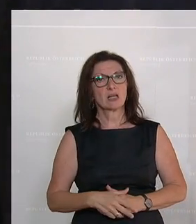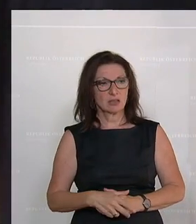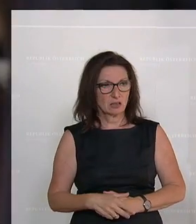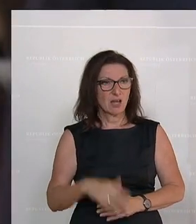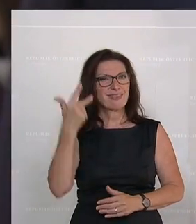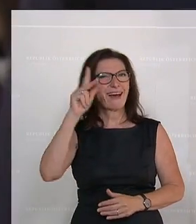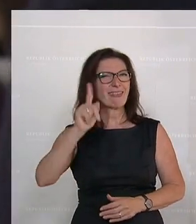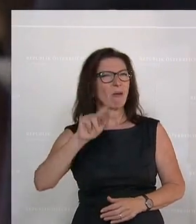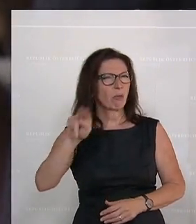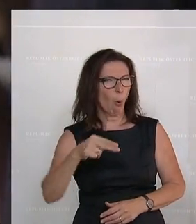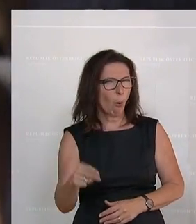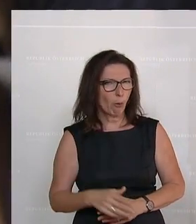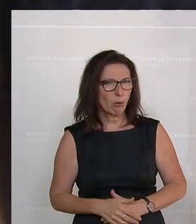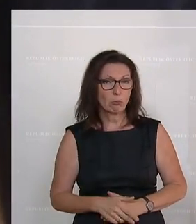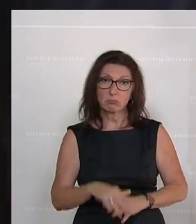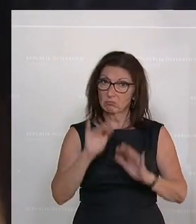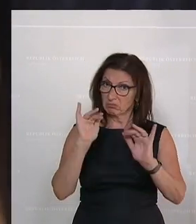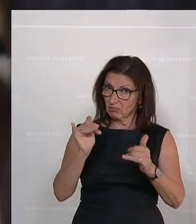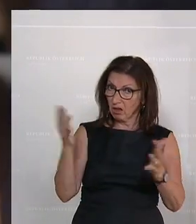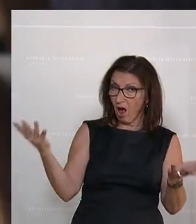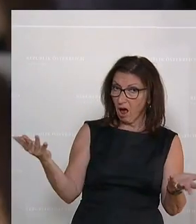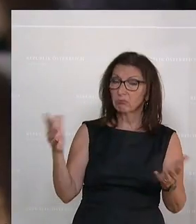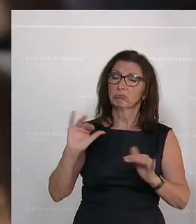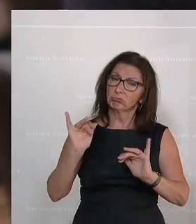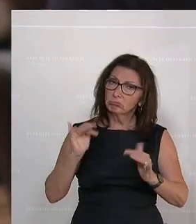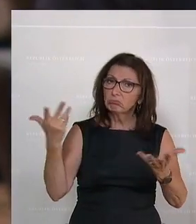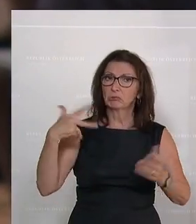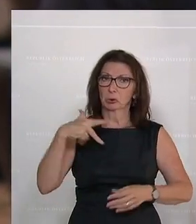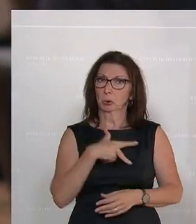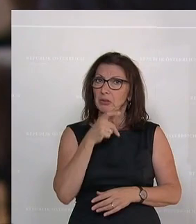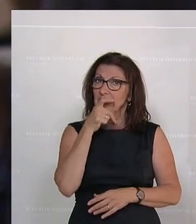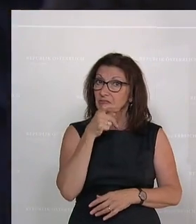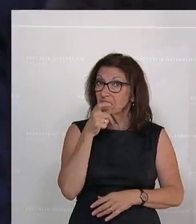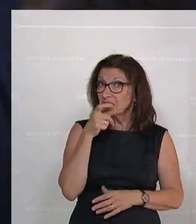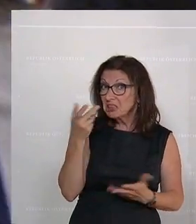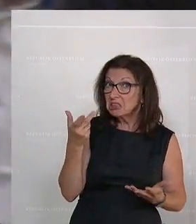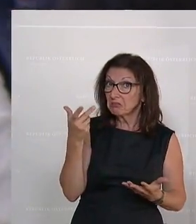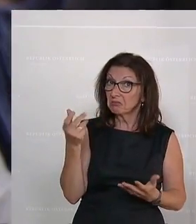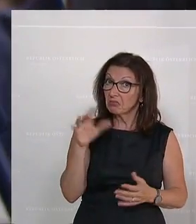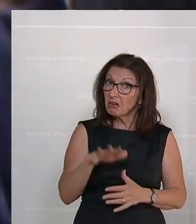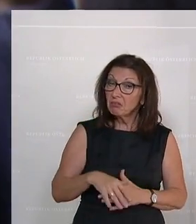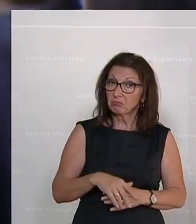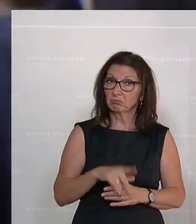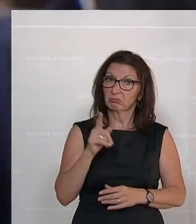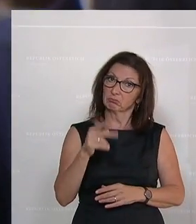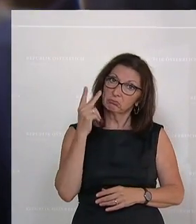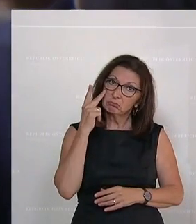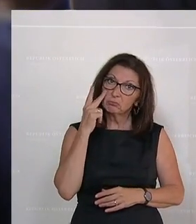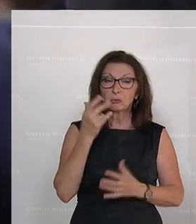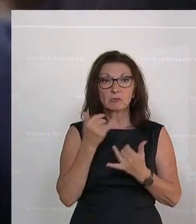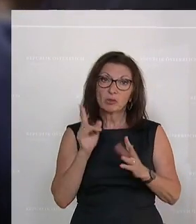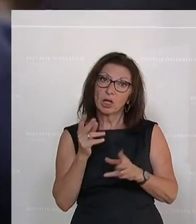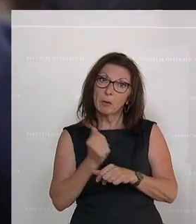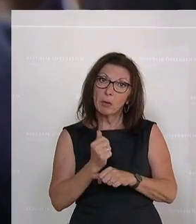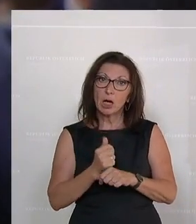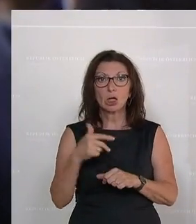euro die steuerfrei sind und sozialversicherungsfrei aber ein bisschen mehr wissen wie oft man so was machen körper in